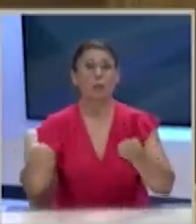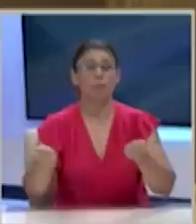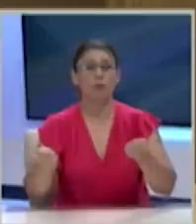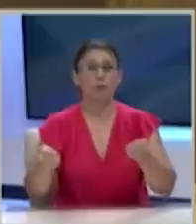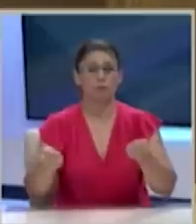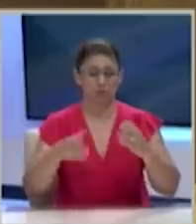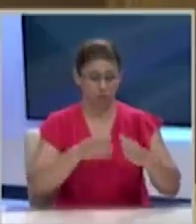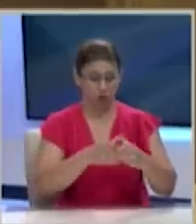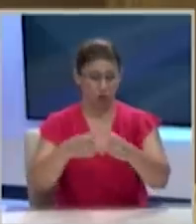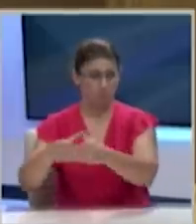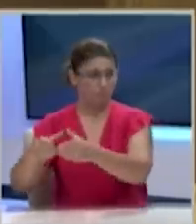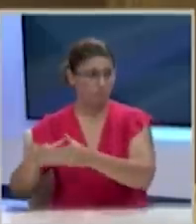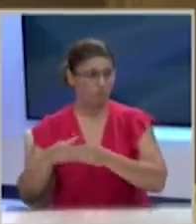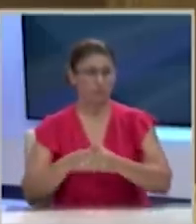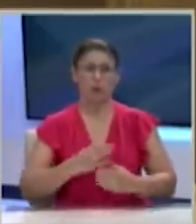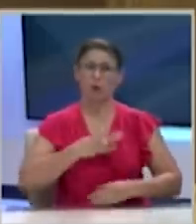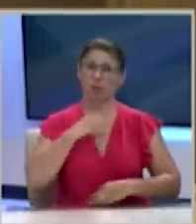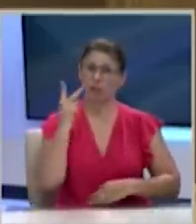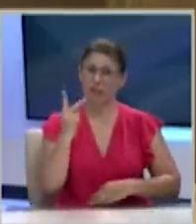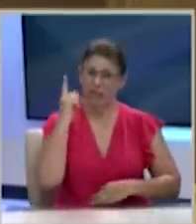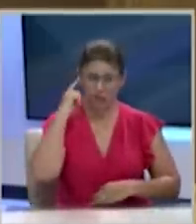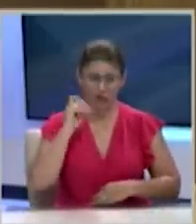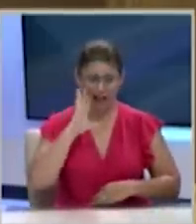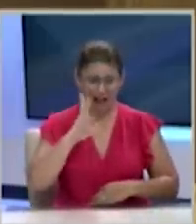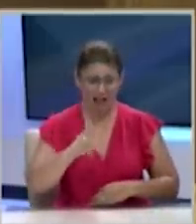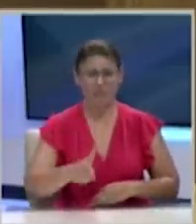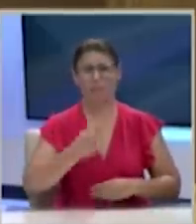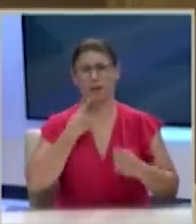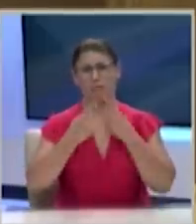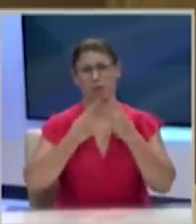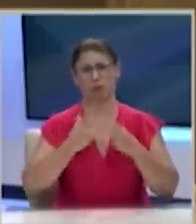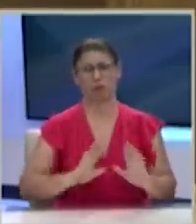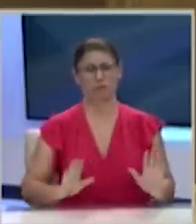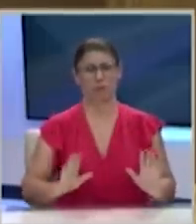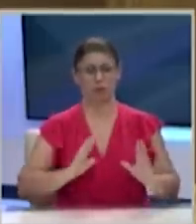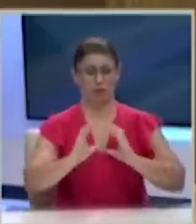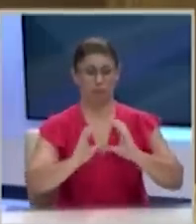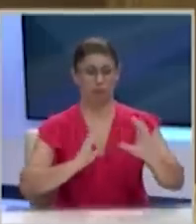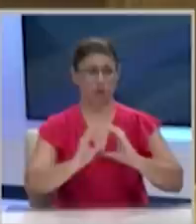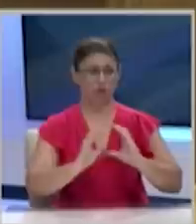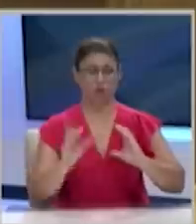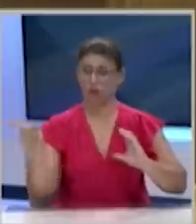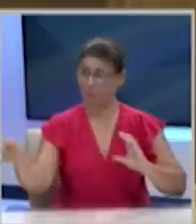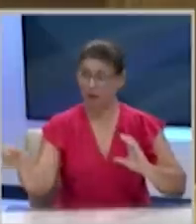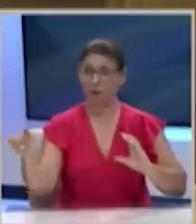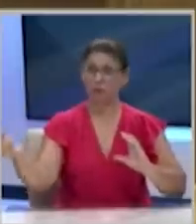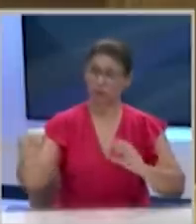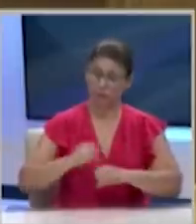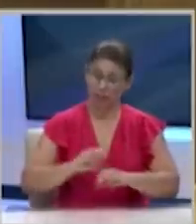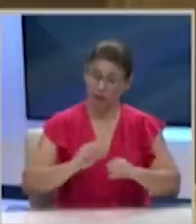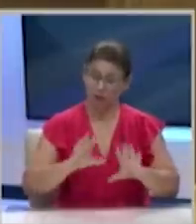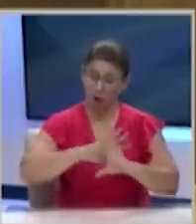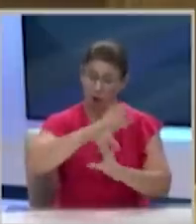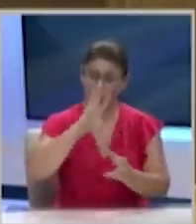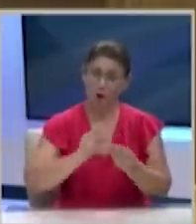με δημιουργίες, τα ξέρουν. Ο κύριος και οι κύριες τα ξέρει. Κάθε μέρα μιλάγαμε. Και επικοινωνούσαμε και με αυτούς και μας δίναν πληροφορίες